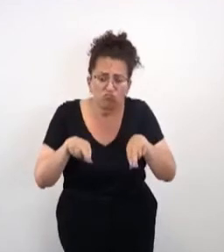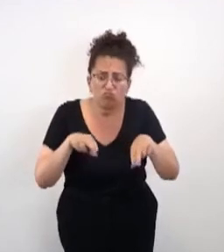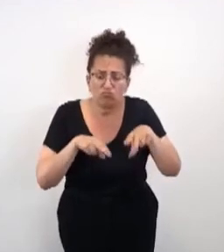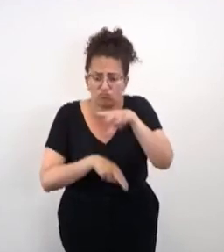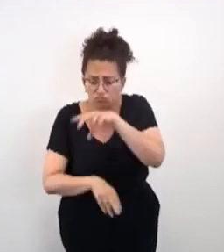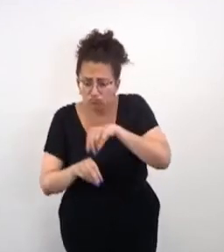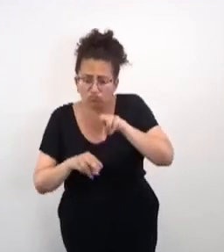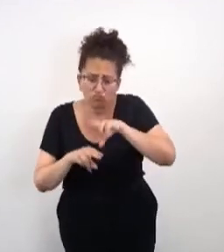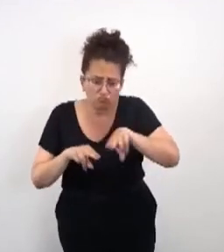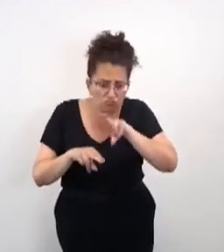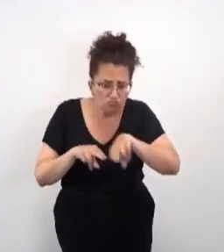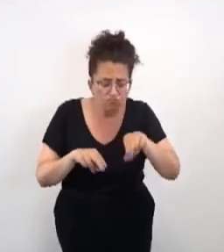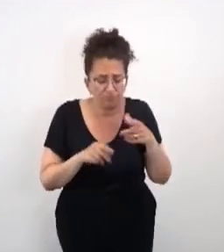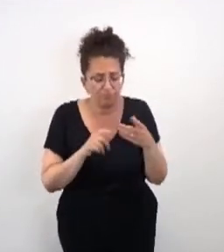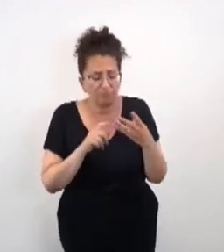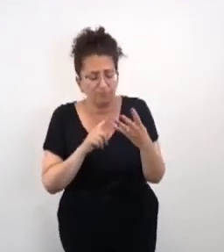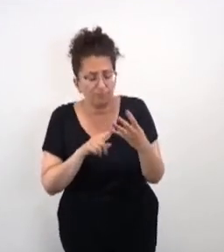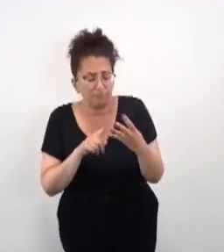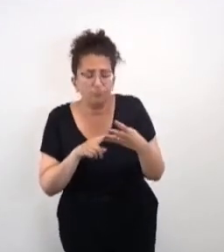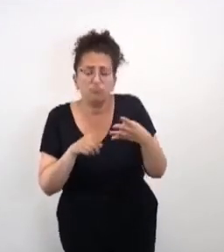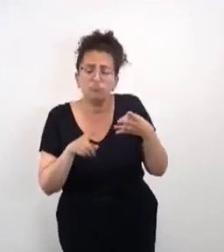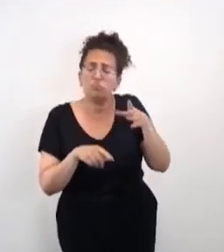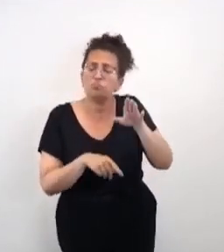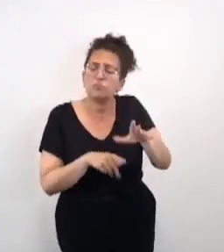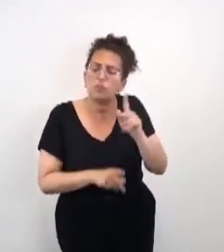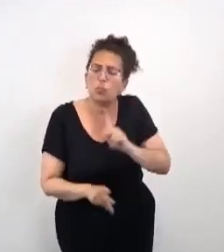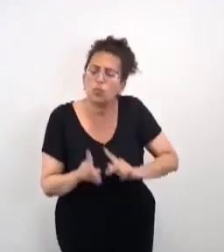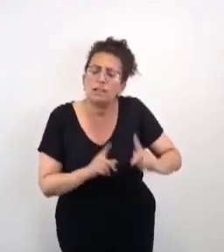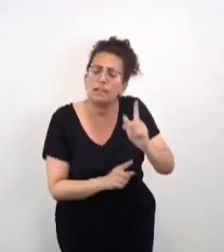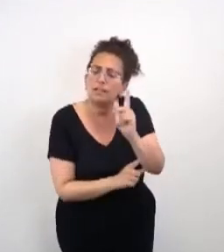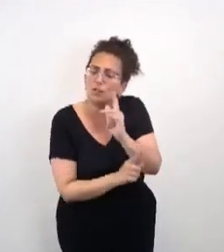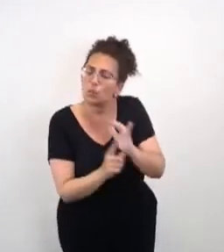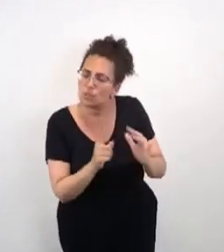travail avec les bailleurs sociaux, sur lesquels